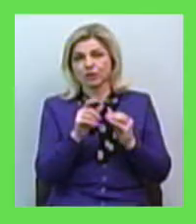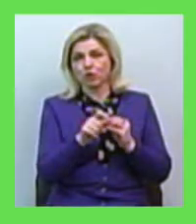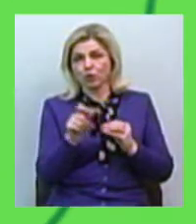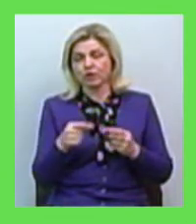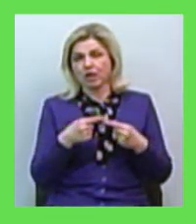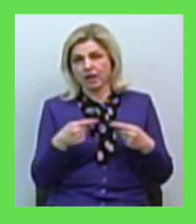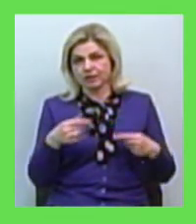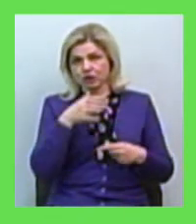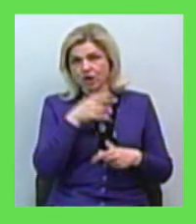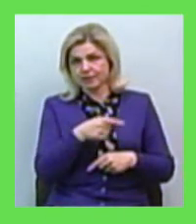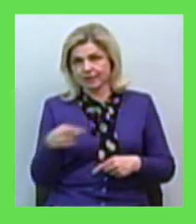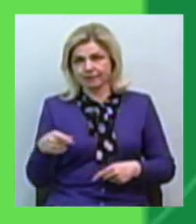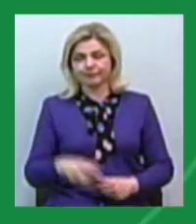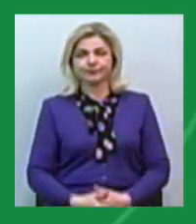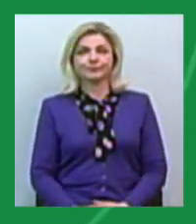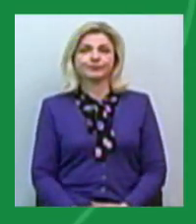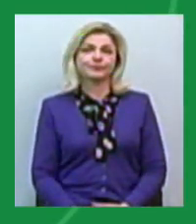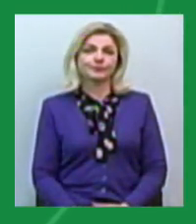часи.